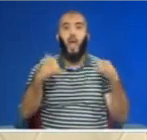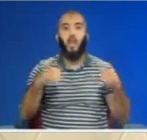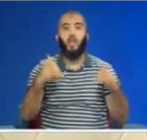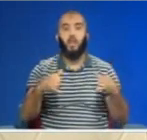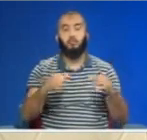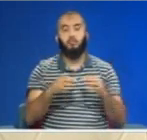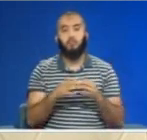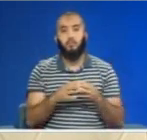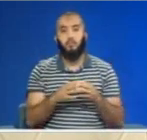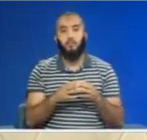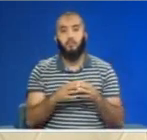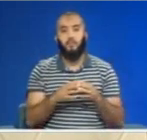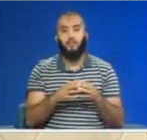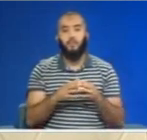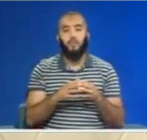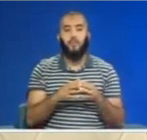مغربه، وله